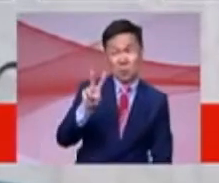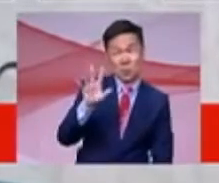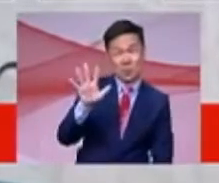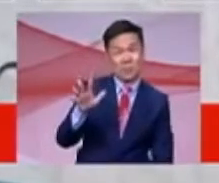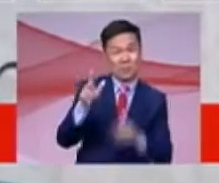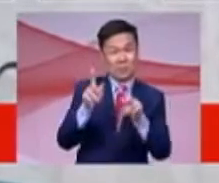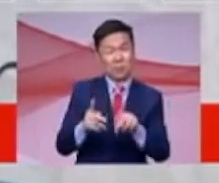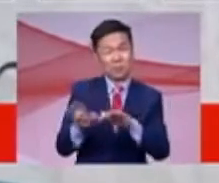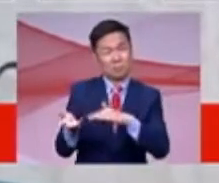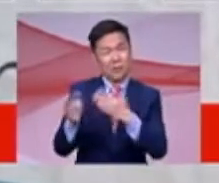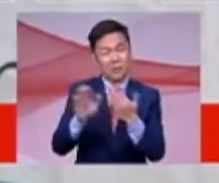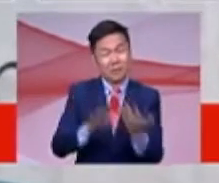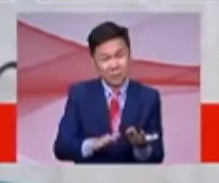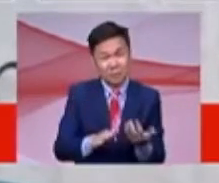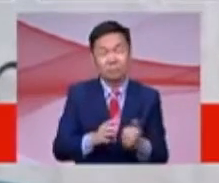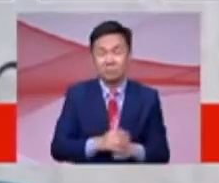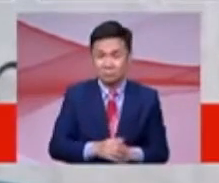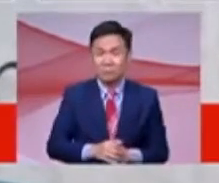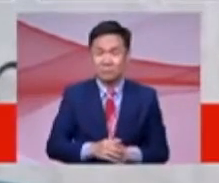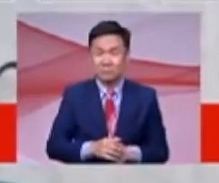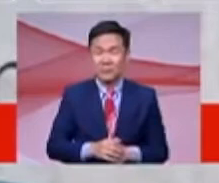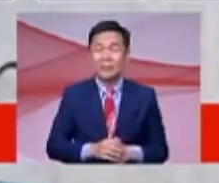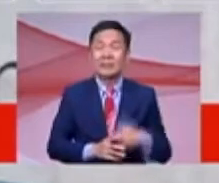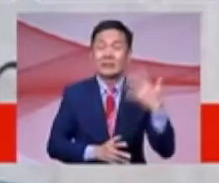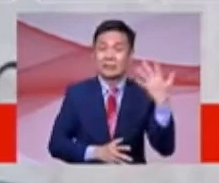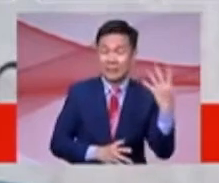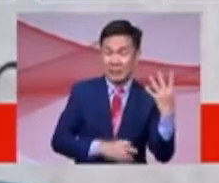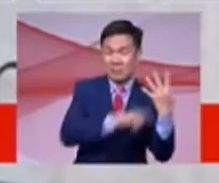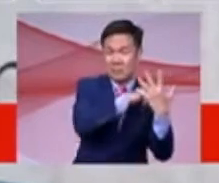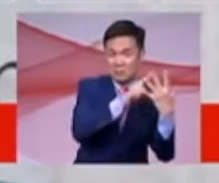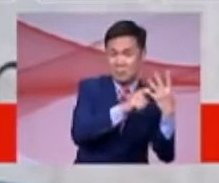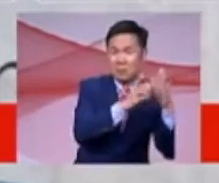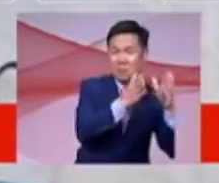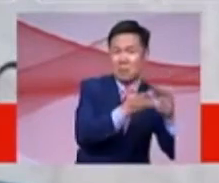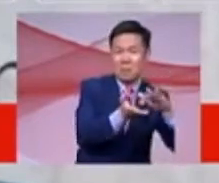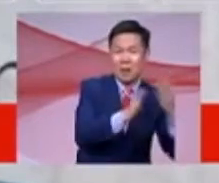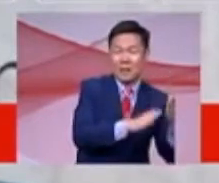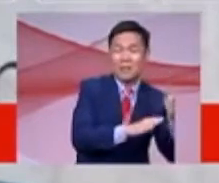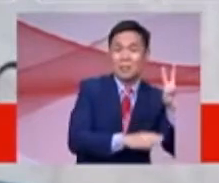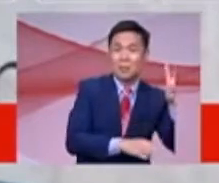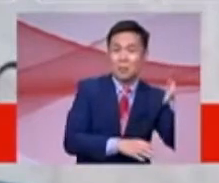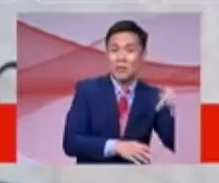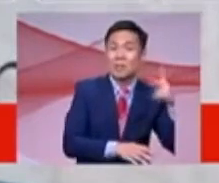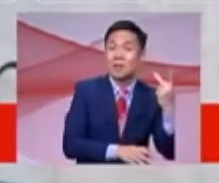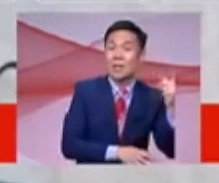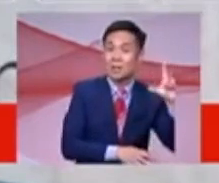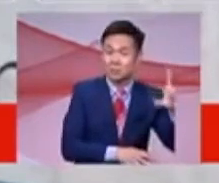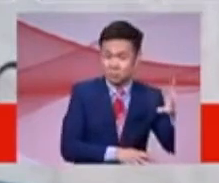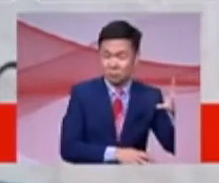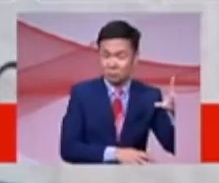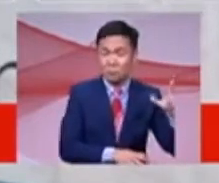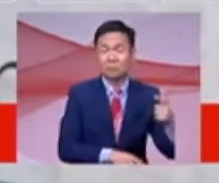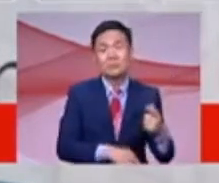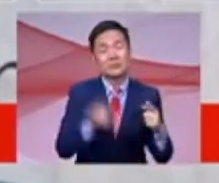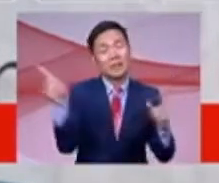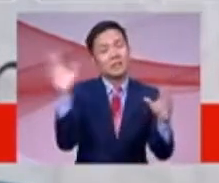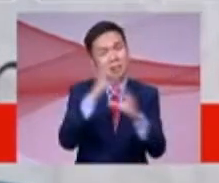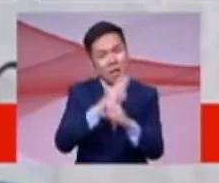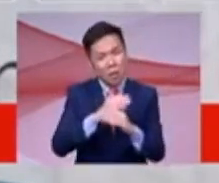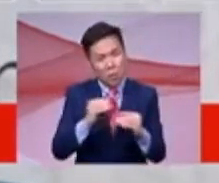kematian pada hari ini yang melibatkan masing-masing 5 kes kematian di wilayah Persekutuan Kuala Lumpur dan